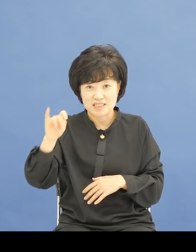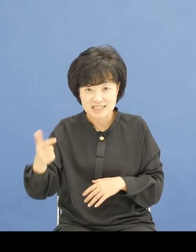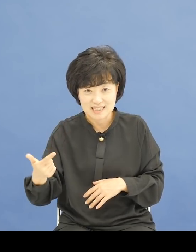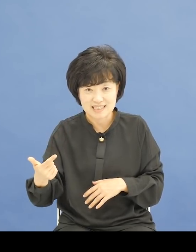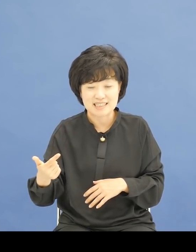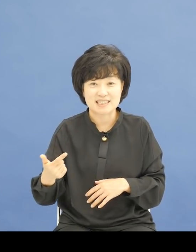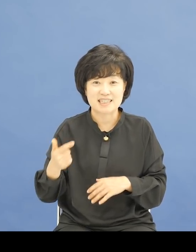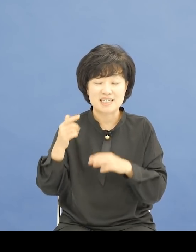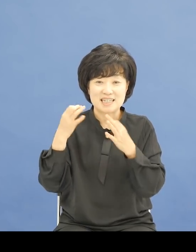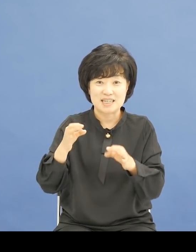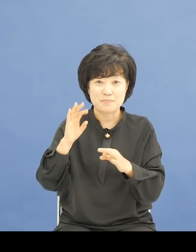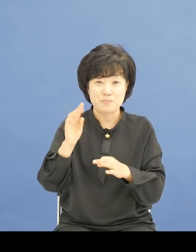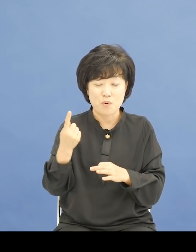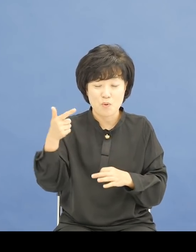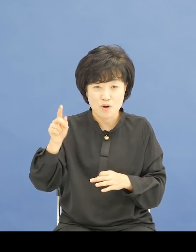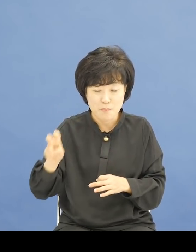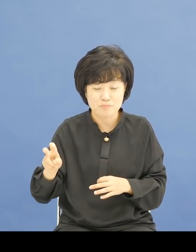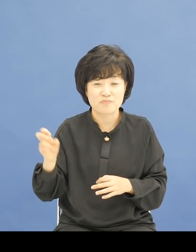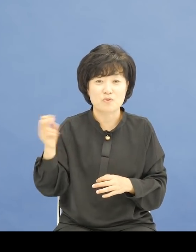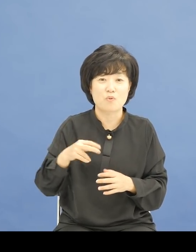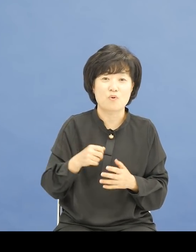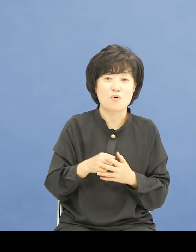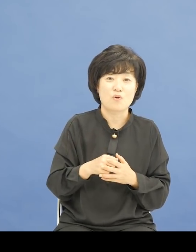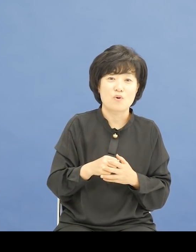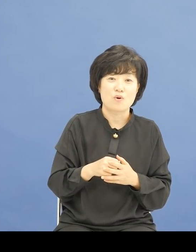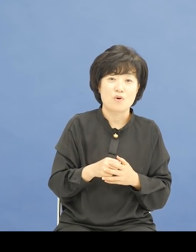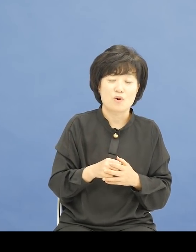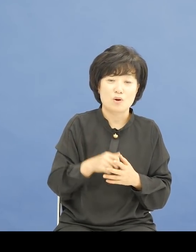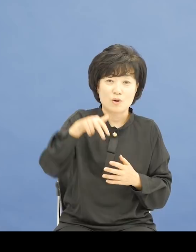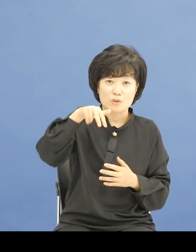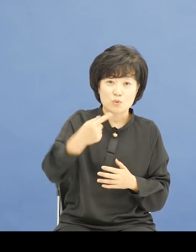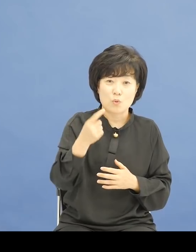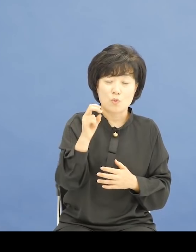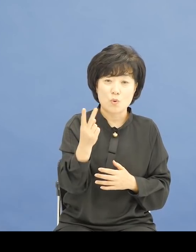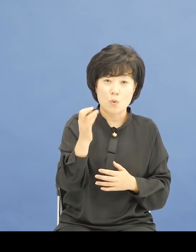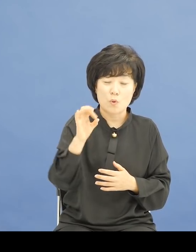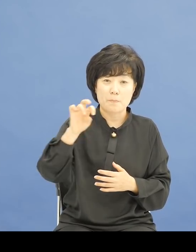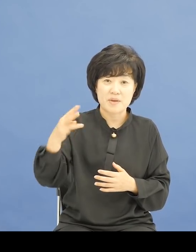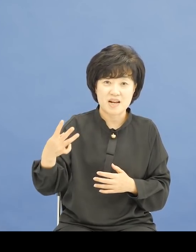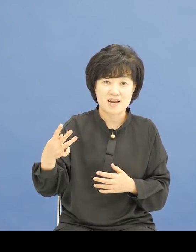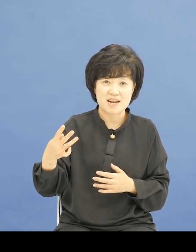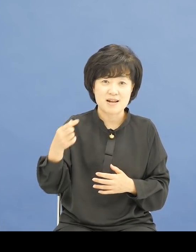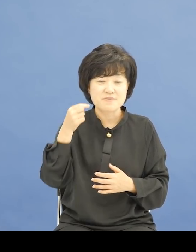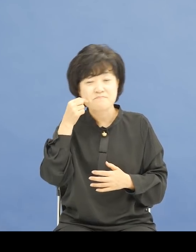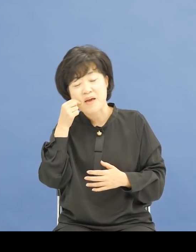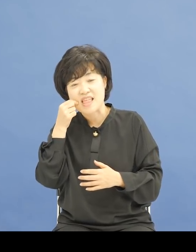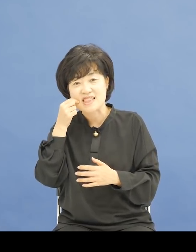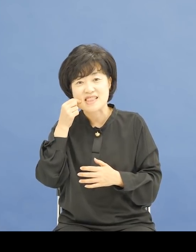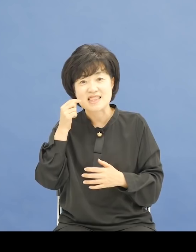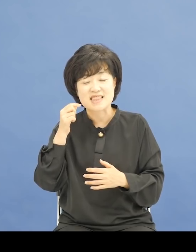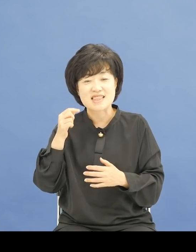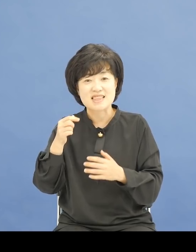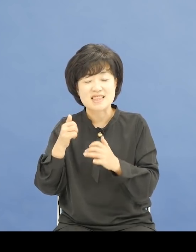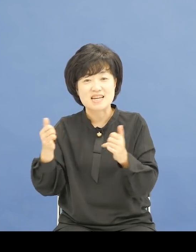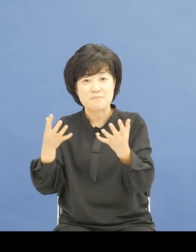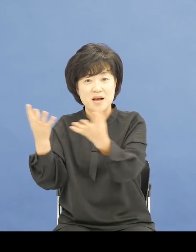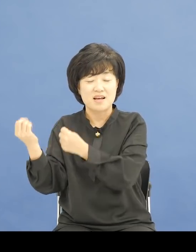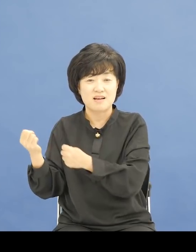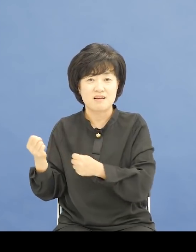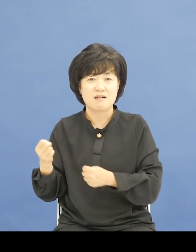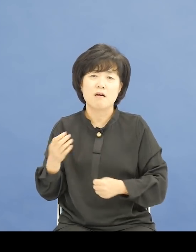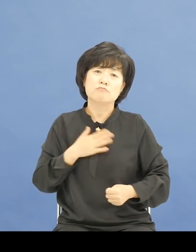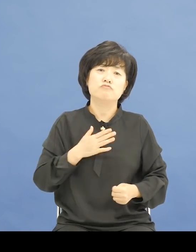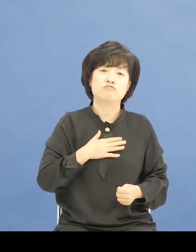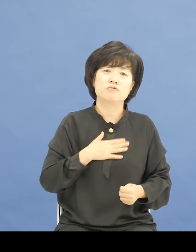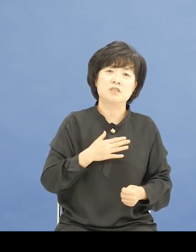그리고 또 김범수 씨 예. 그리고 우리 조용필 씨 아. 네, 이런 좀 유명하신 팬덤이 강한 가수들. 네. 네. 저희가 이러고 있을 때가 아니라